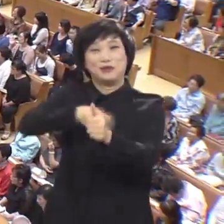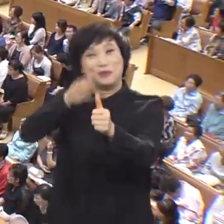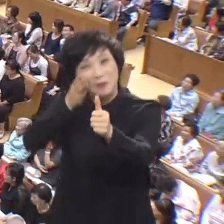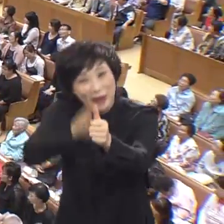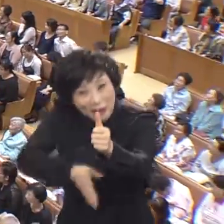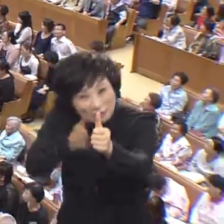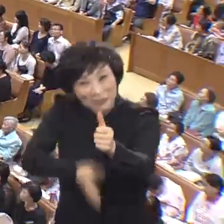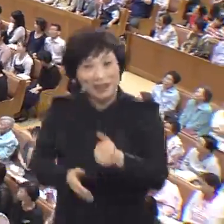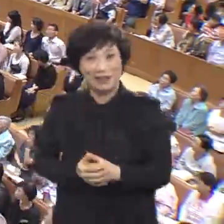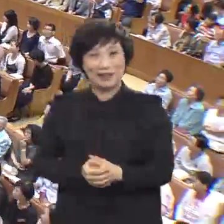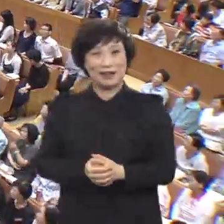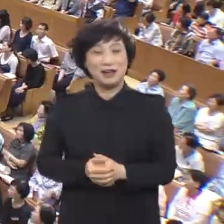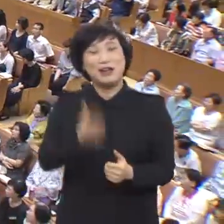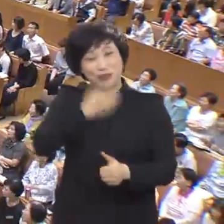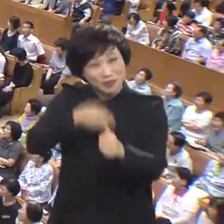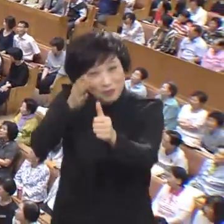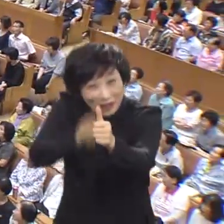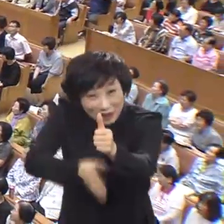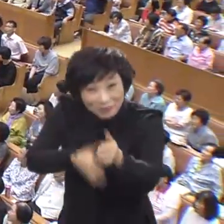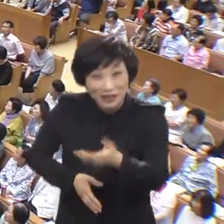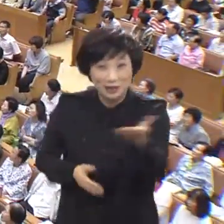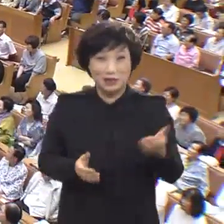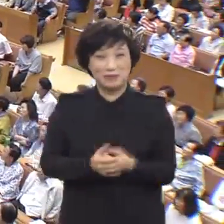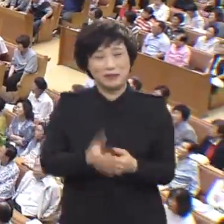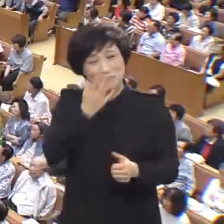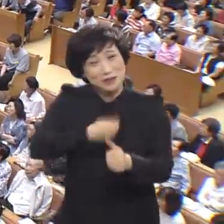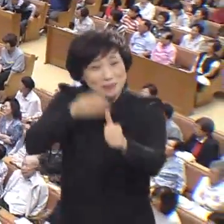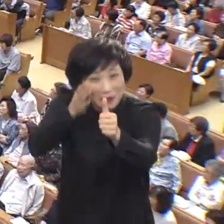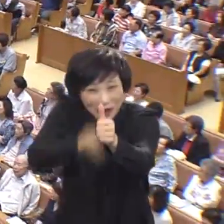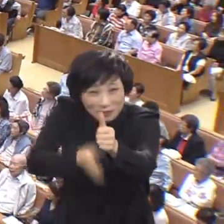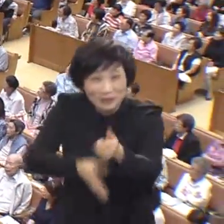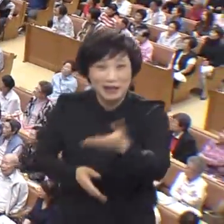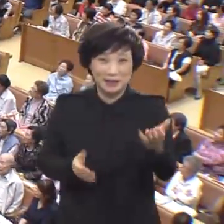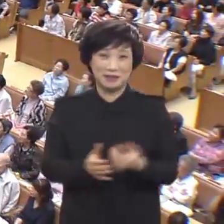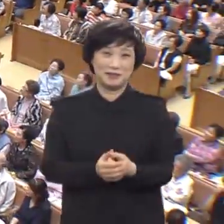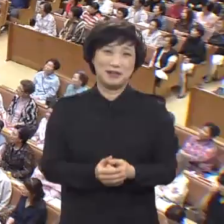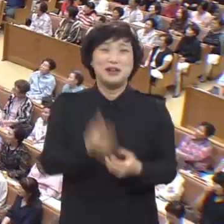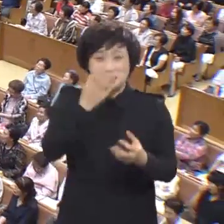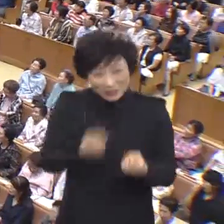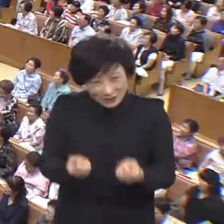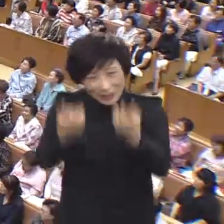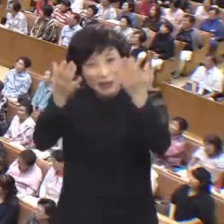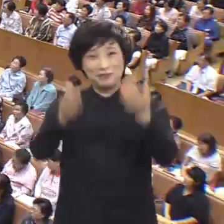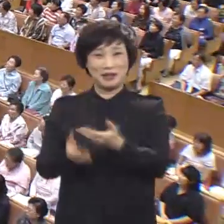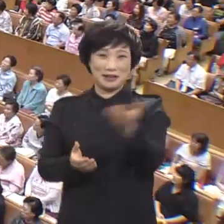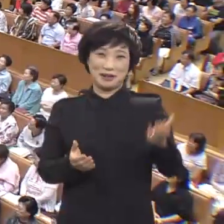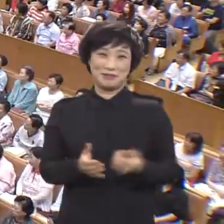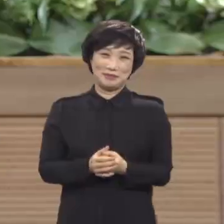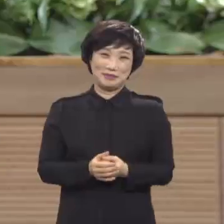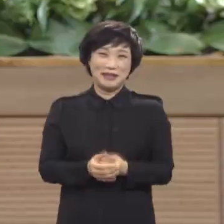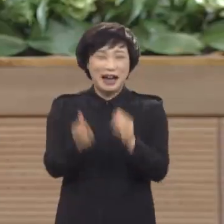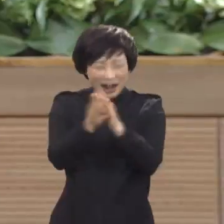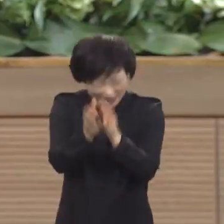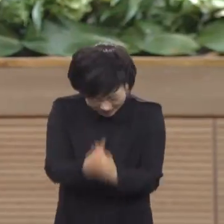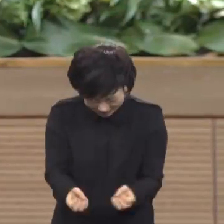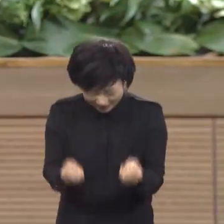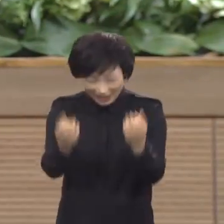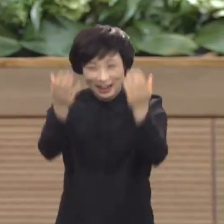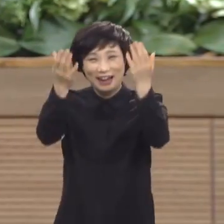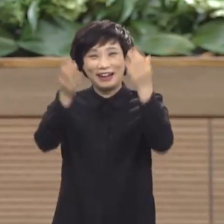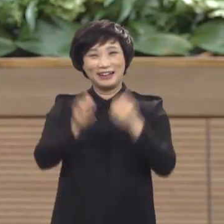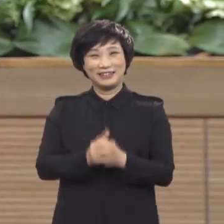축복합니다. 축복합니다. 축복합니다. 축복합니다. 할렐루야.